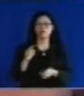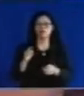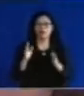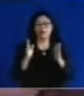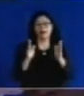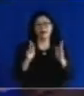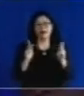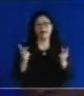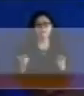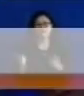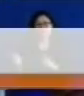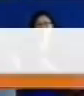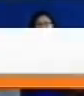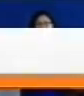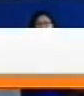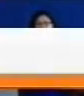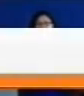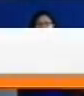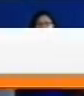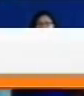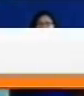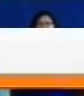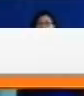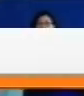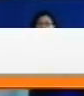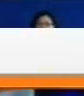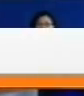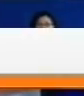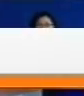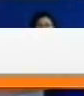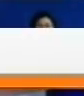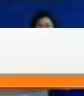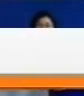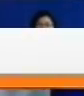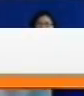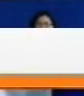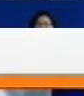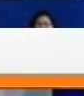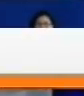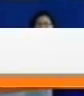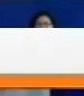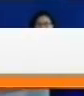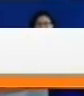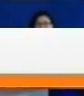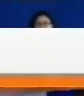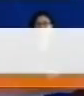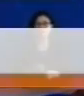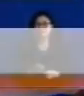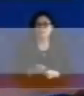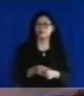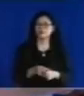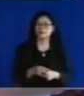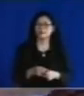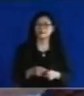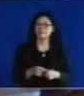klasifikasikan, karena bagaimanapun juga PAD juga sangat penting, tetapi tentu juga harus diklasifikasikan agar jangan sampai